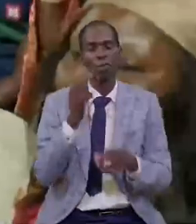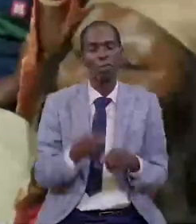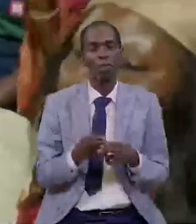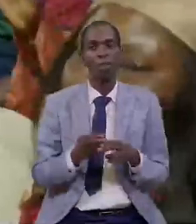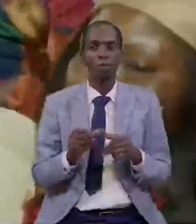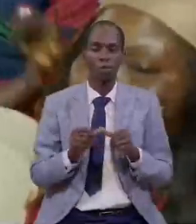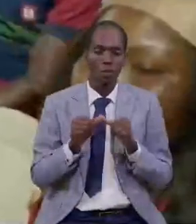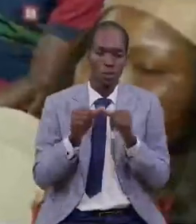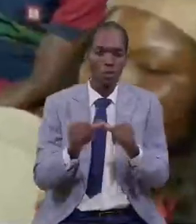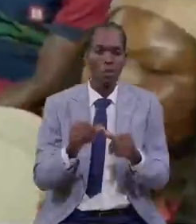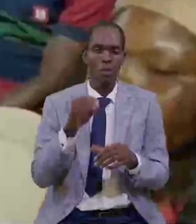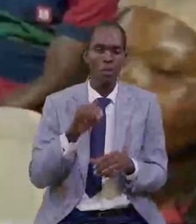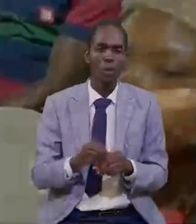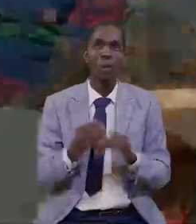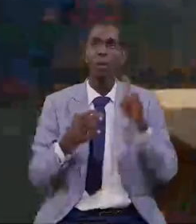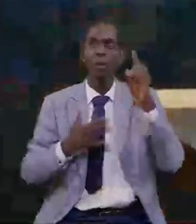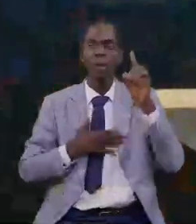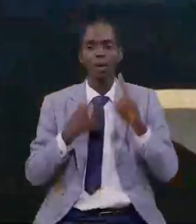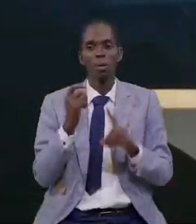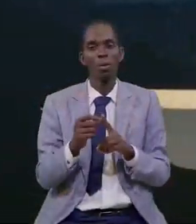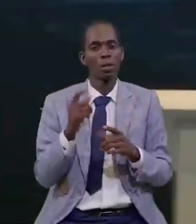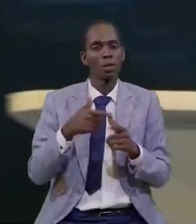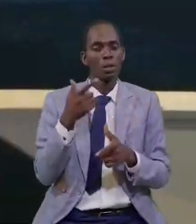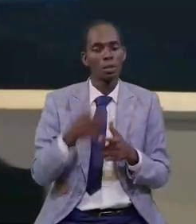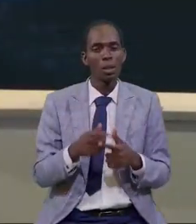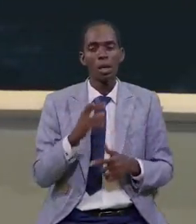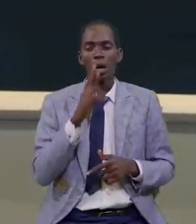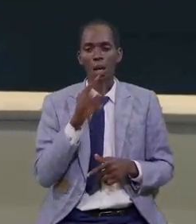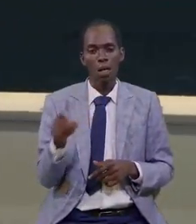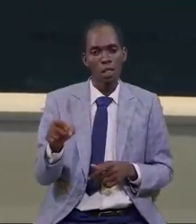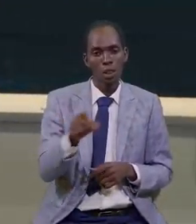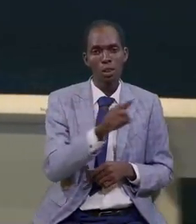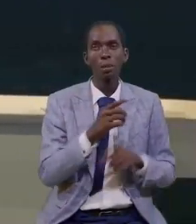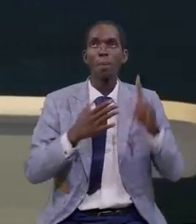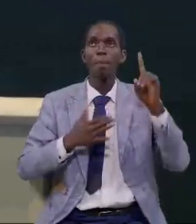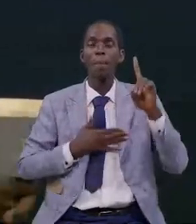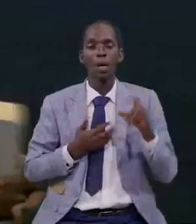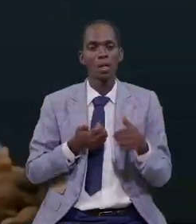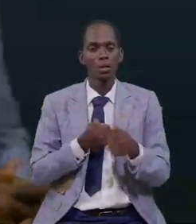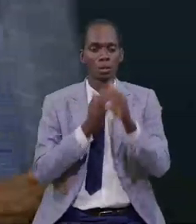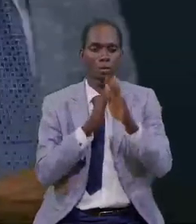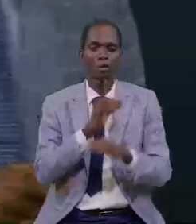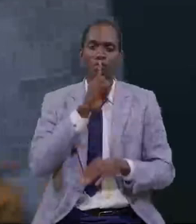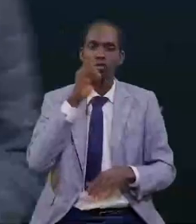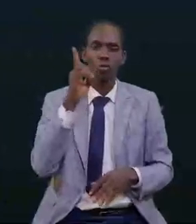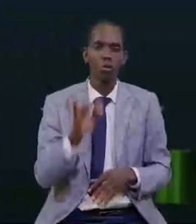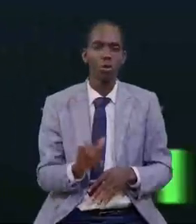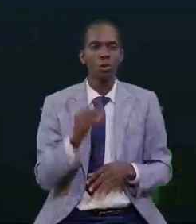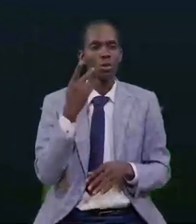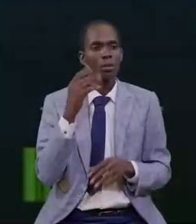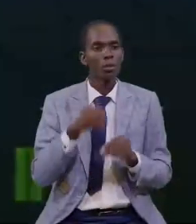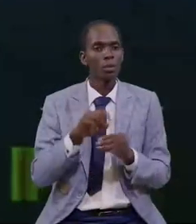dans ma parole vous êtes vraiment mes disciples verset 32 verset